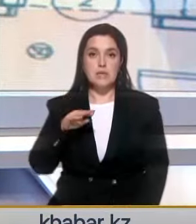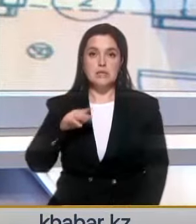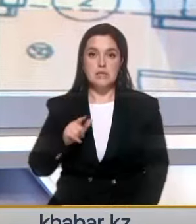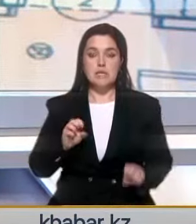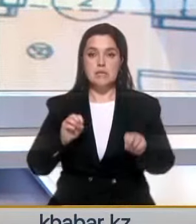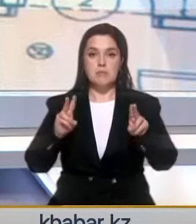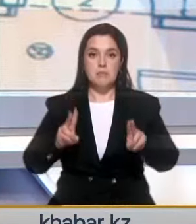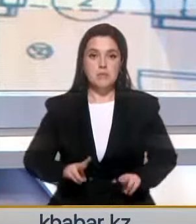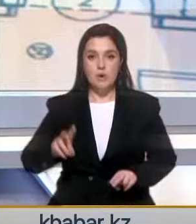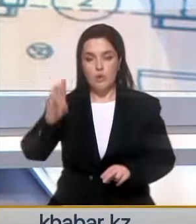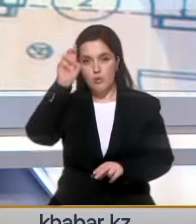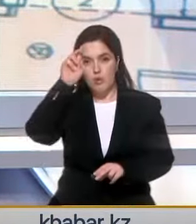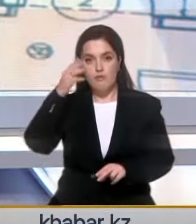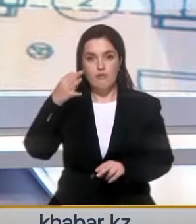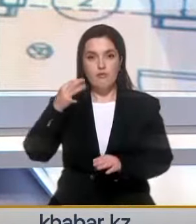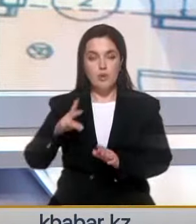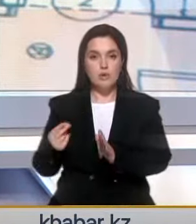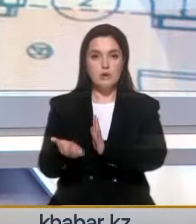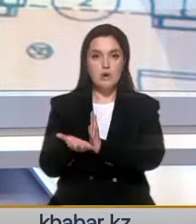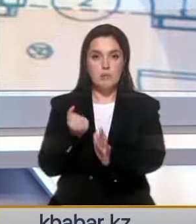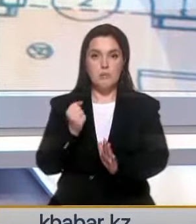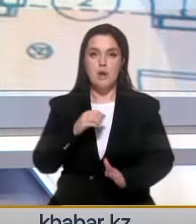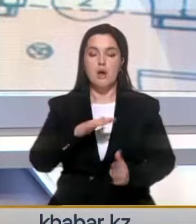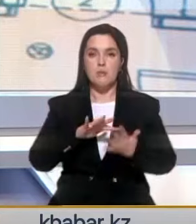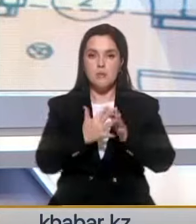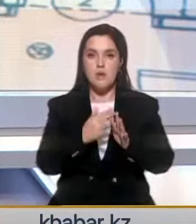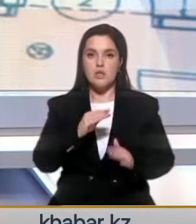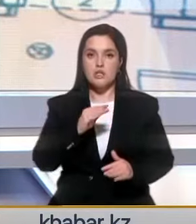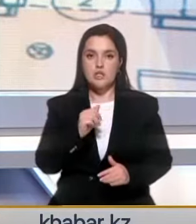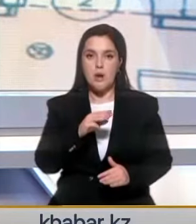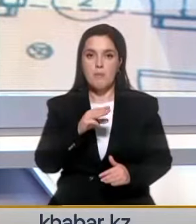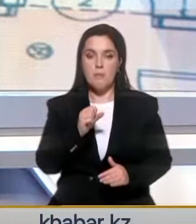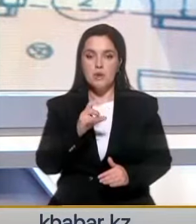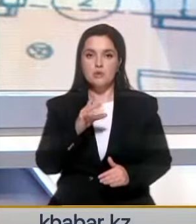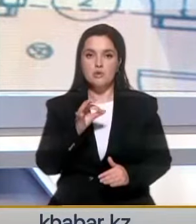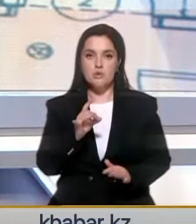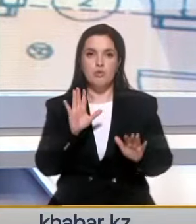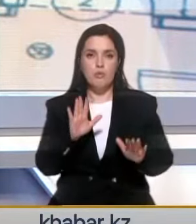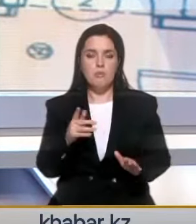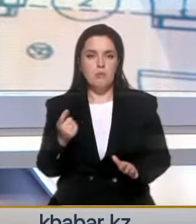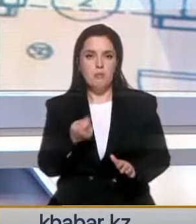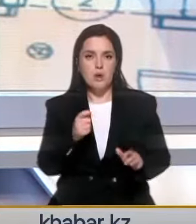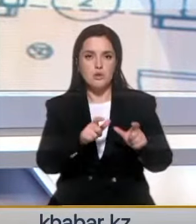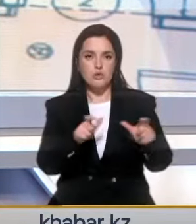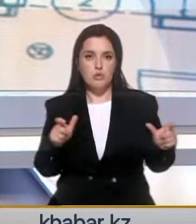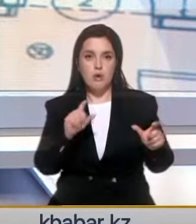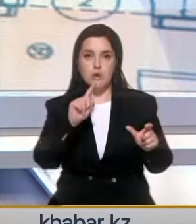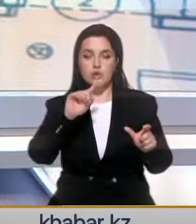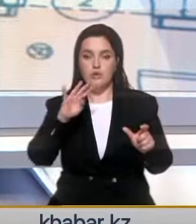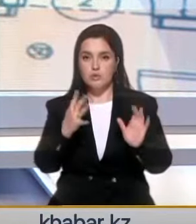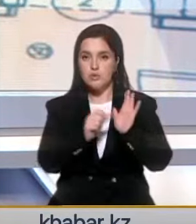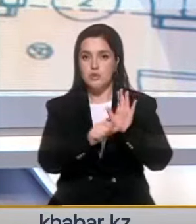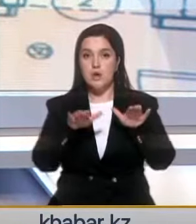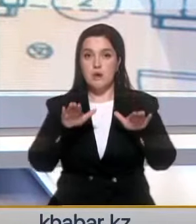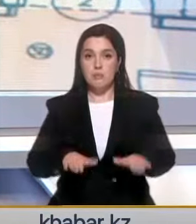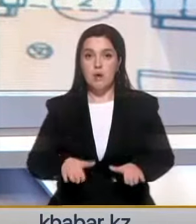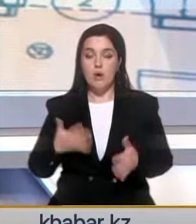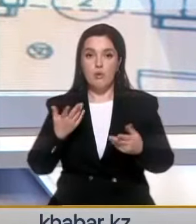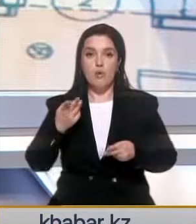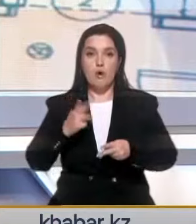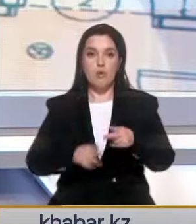специального государственного фонда в посёлке Жаман сор есть только начальная школ на 60 мест но после окончания четырёх классов родители вынуждены